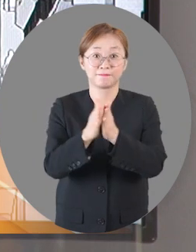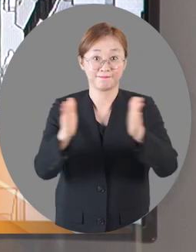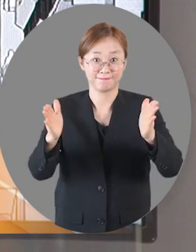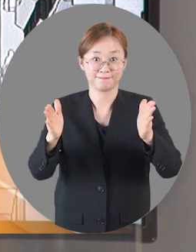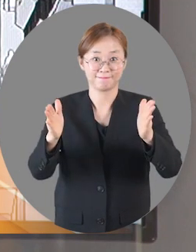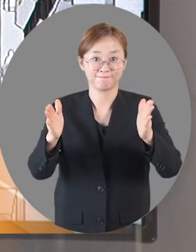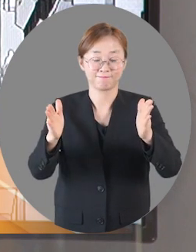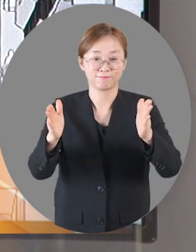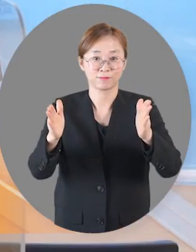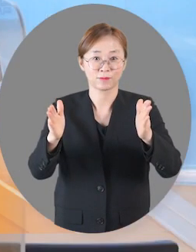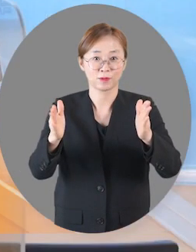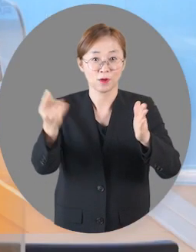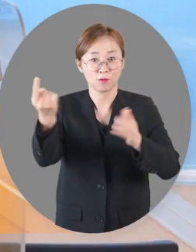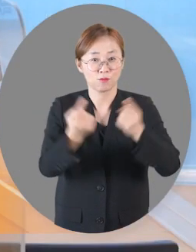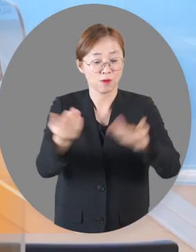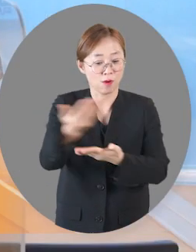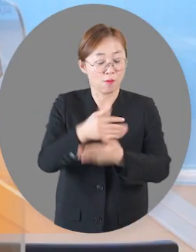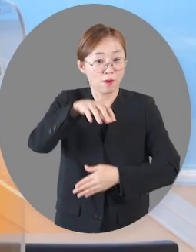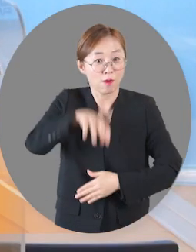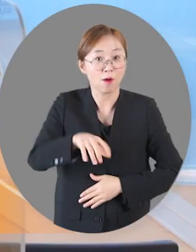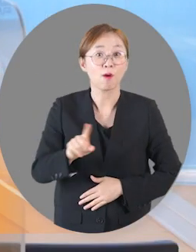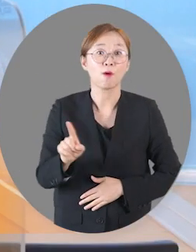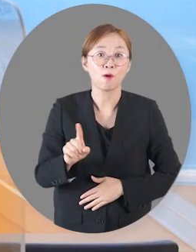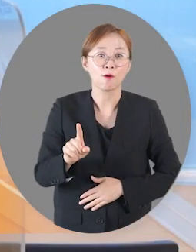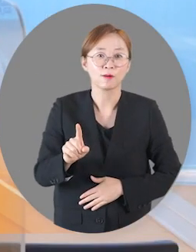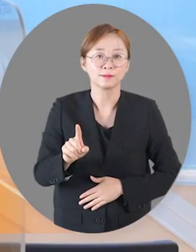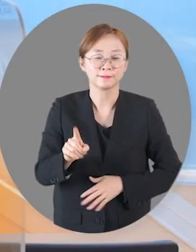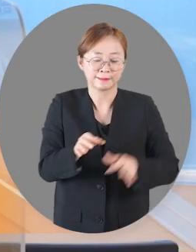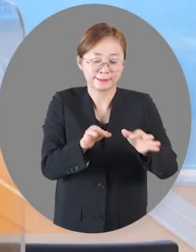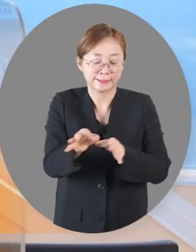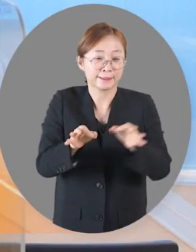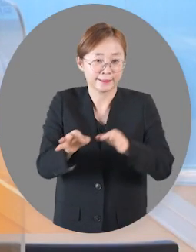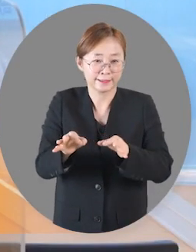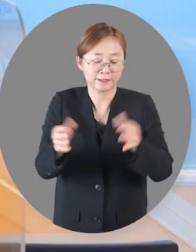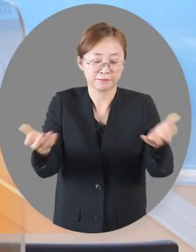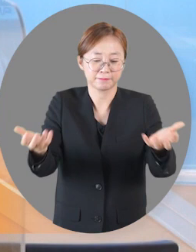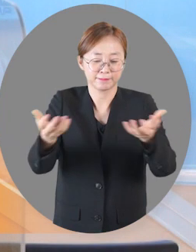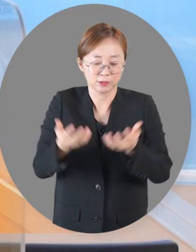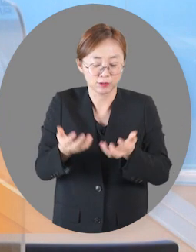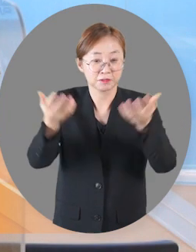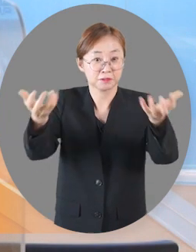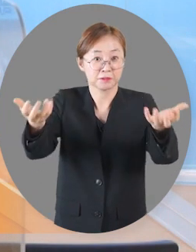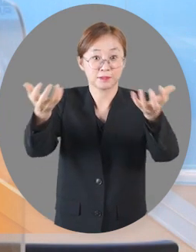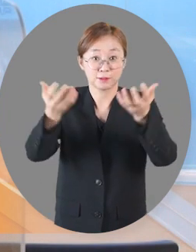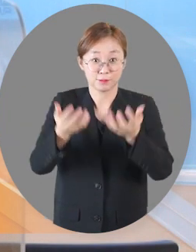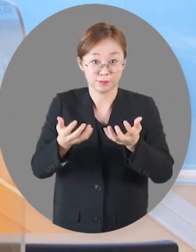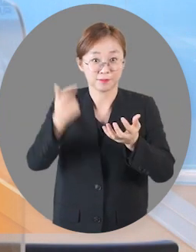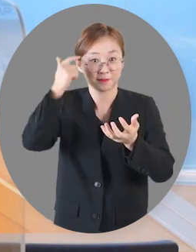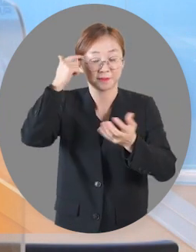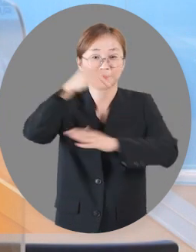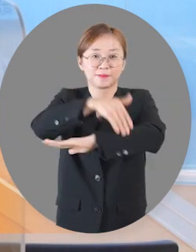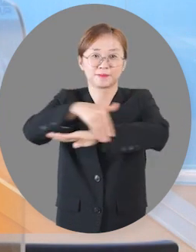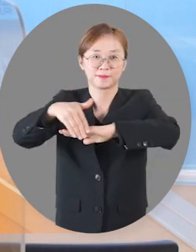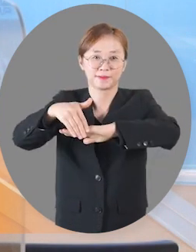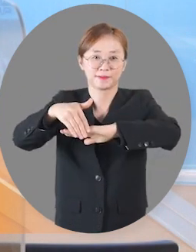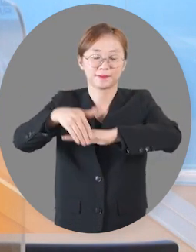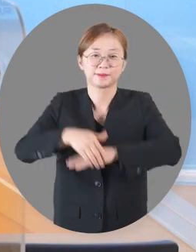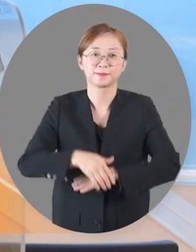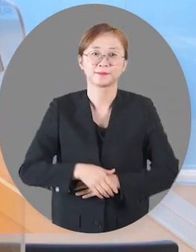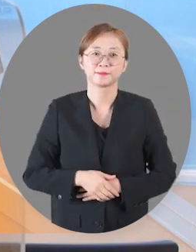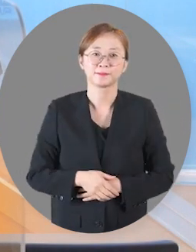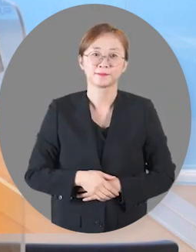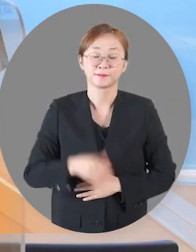진행되는데요. 공산성 어울림센터에는 동네 공유상가, 지역주민 수익 창출 시설 등이 들어설